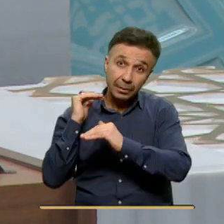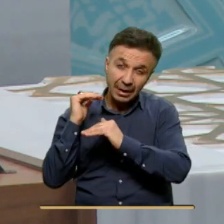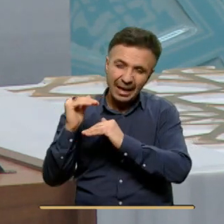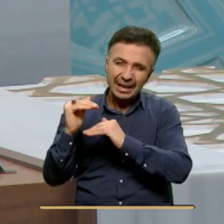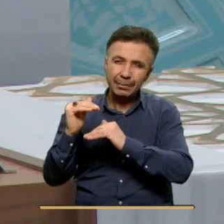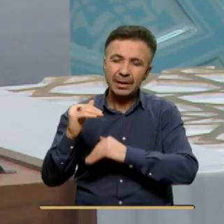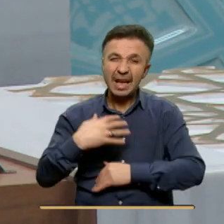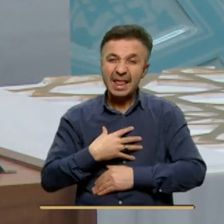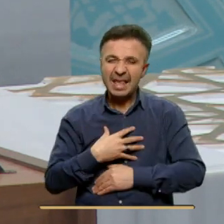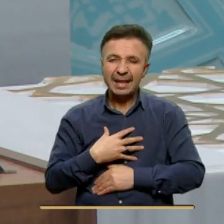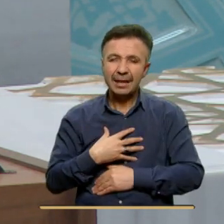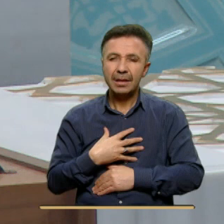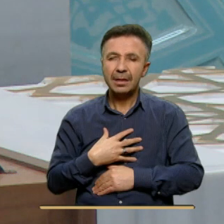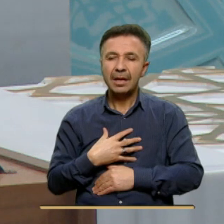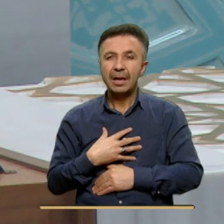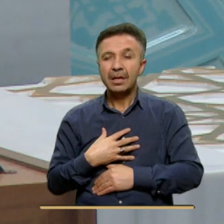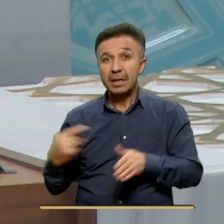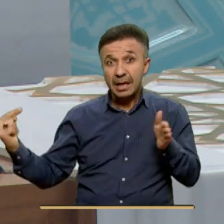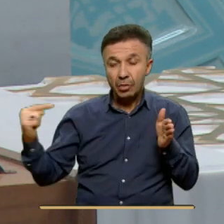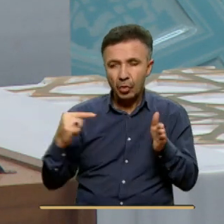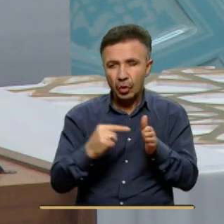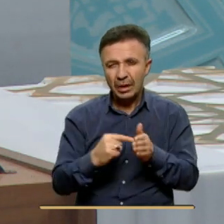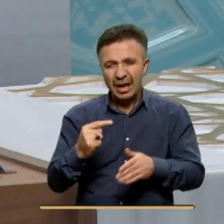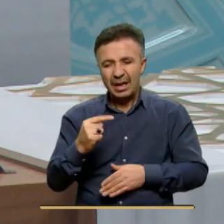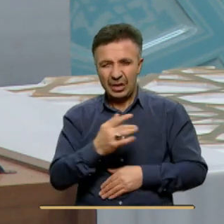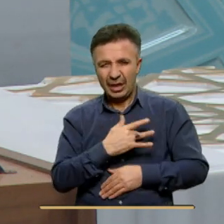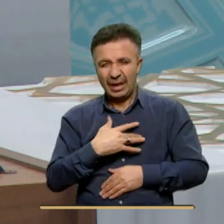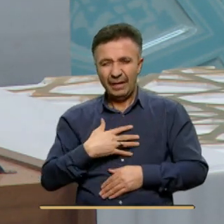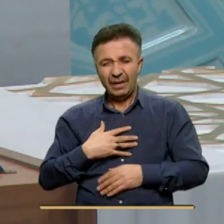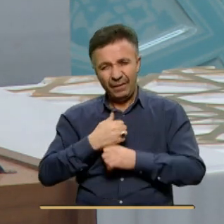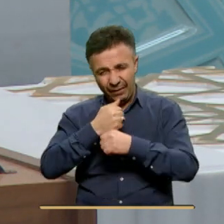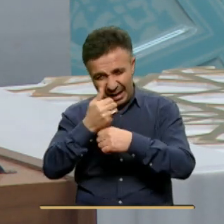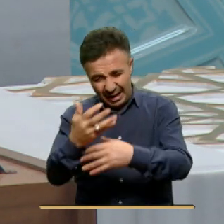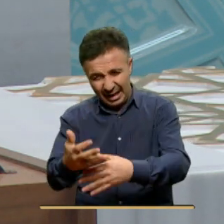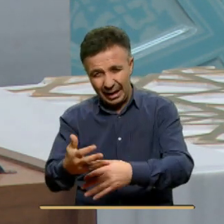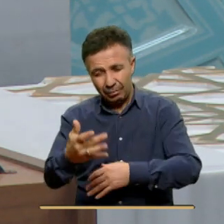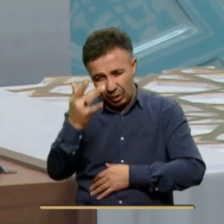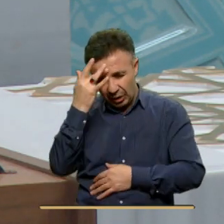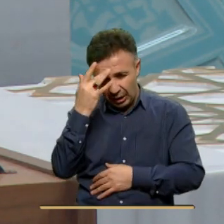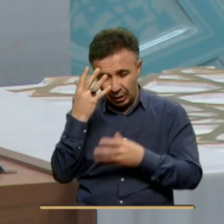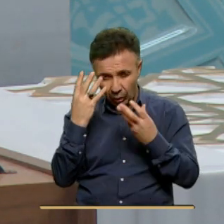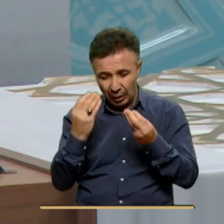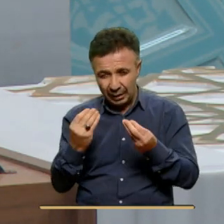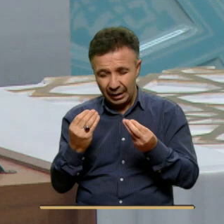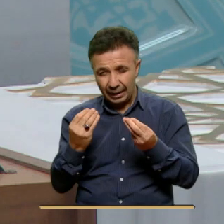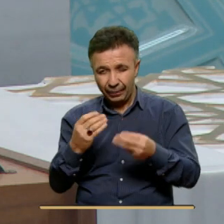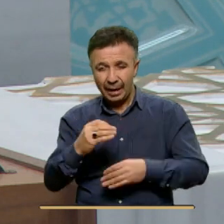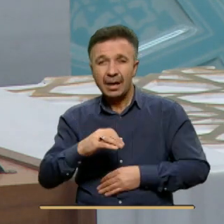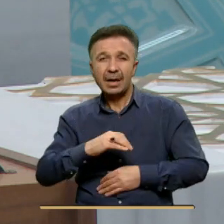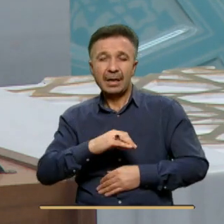dinimiz uğrunda canlarını feda etmiş olan tüm şehitlerimize, rahmeti rahmana kavuşmuş olan